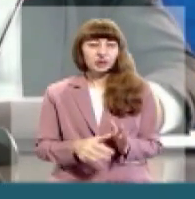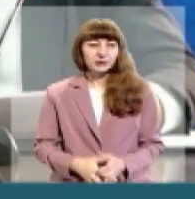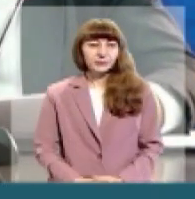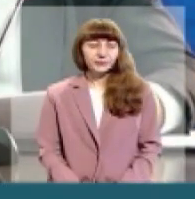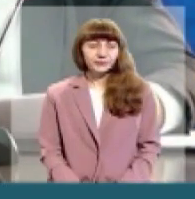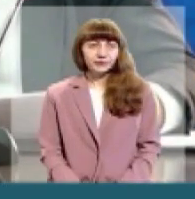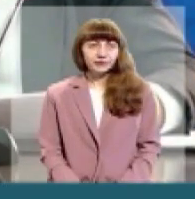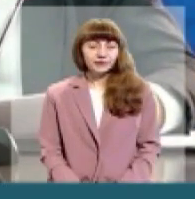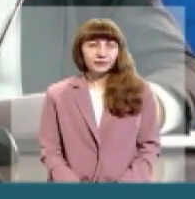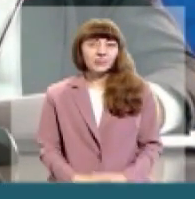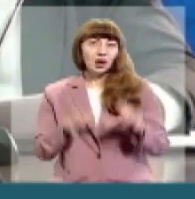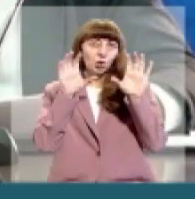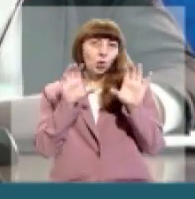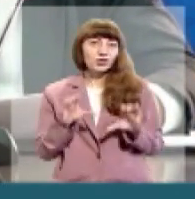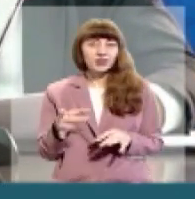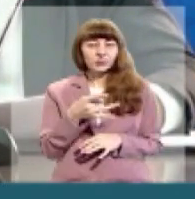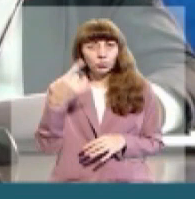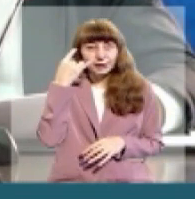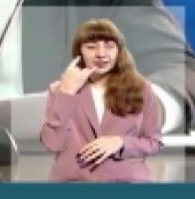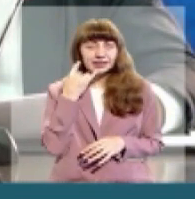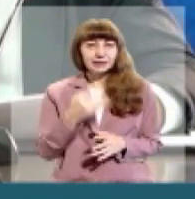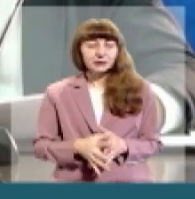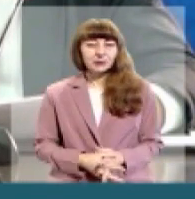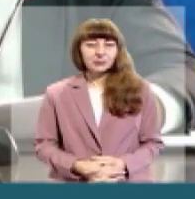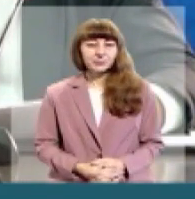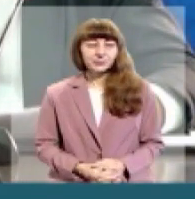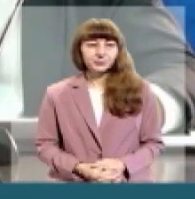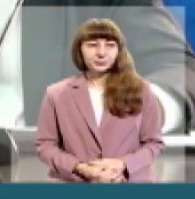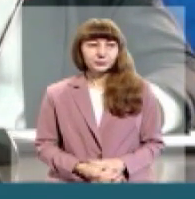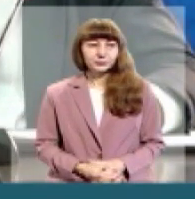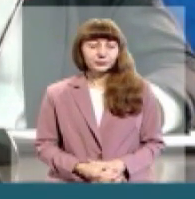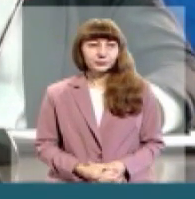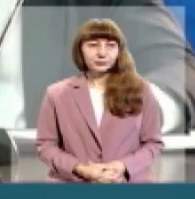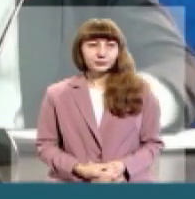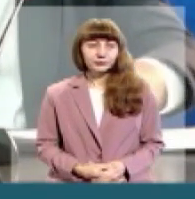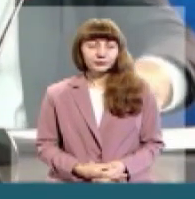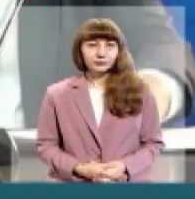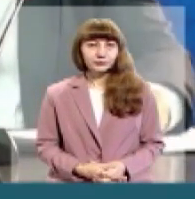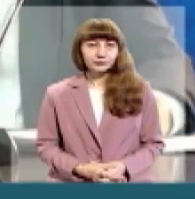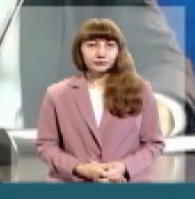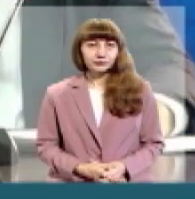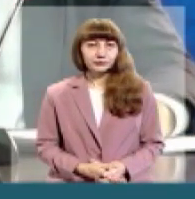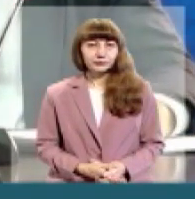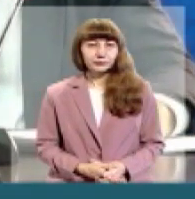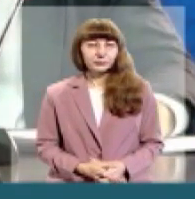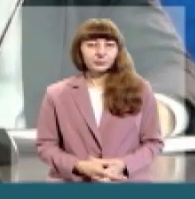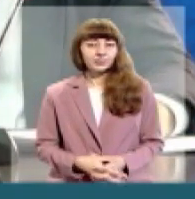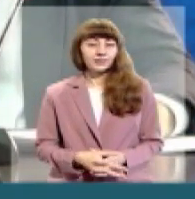Бұл газ туралы қарапайым сөздерімен атты мақала газет бетінде тұрақты жарияланып